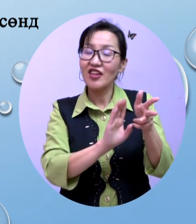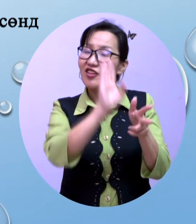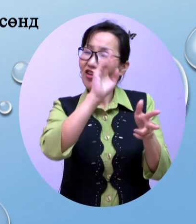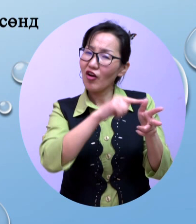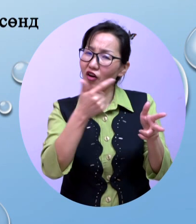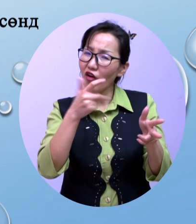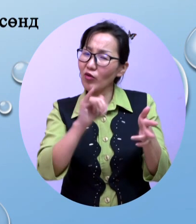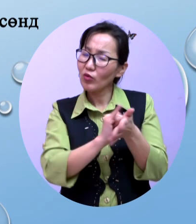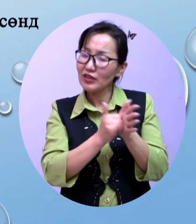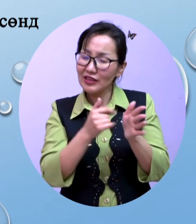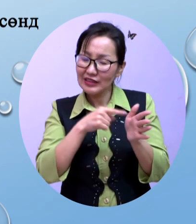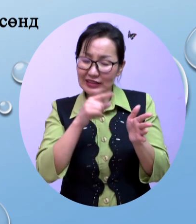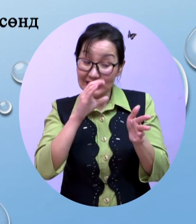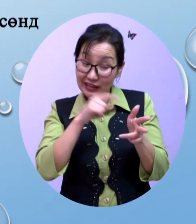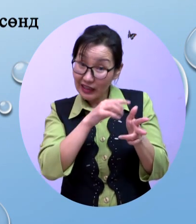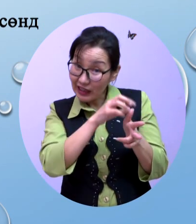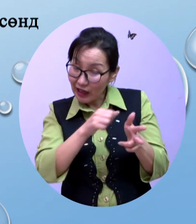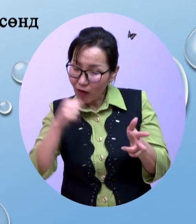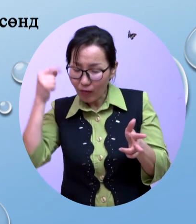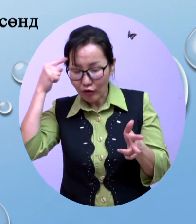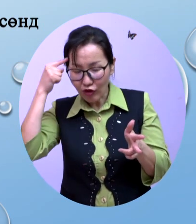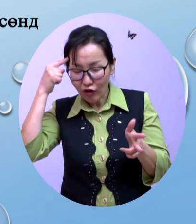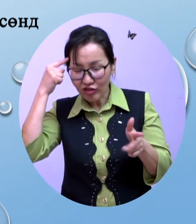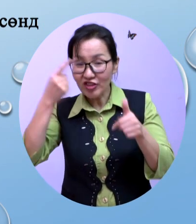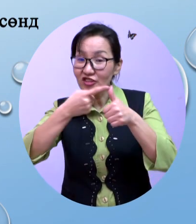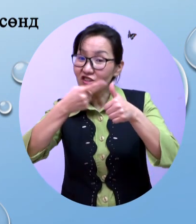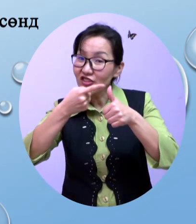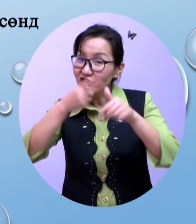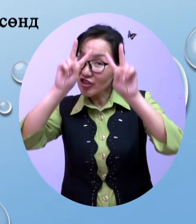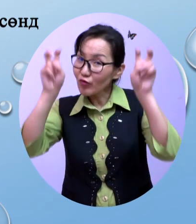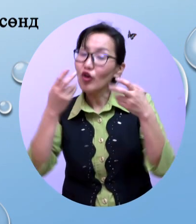санааг бодож агаад нэрээ өгөөрэй хүүхдүүд ээ.